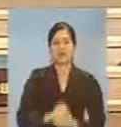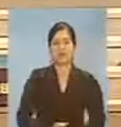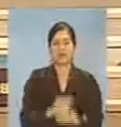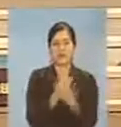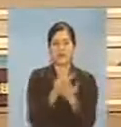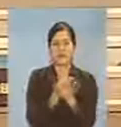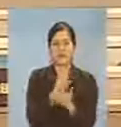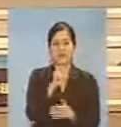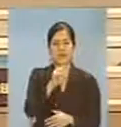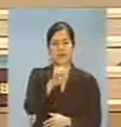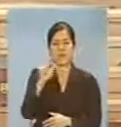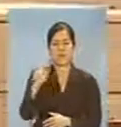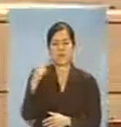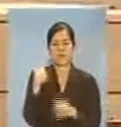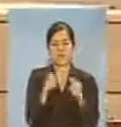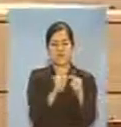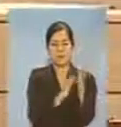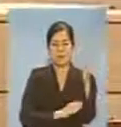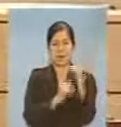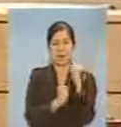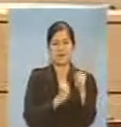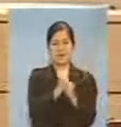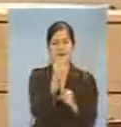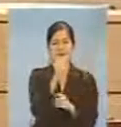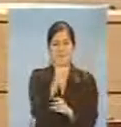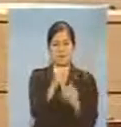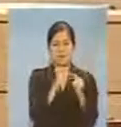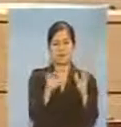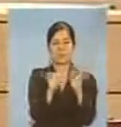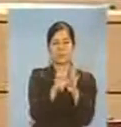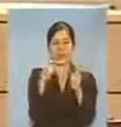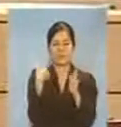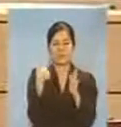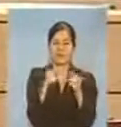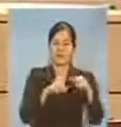2ล้านล้านพอดี16ปีสุดท้ายก็เอาอีก 200,000 เอาไปตรวจงาน